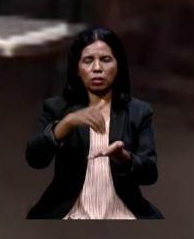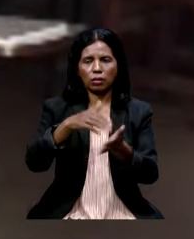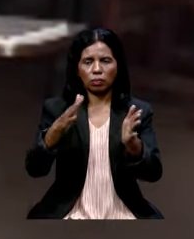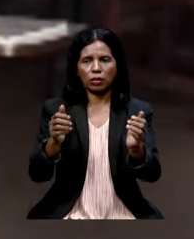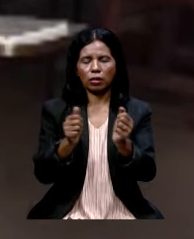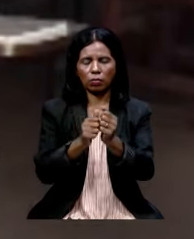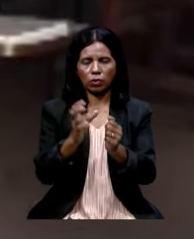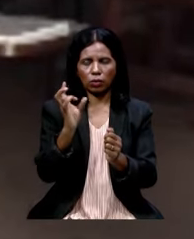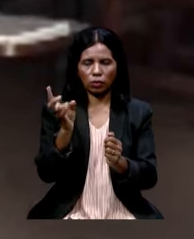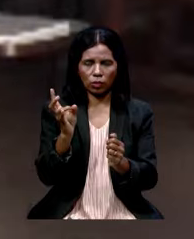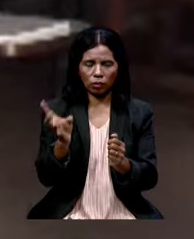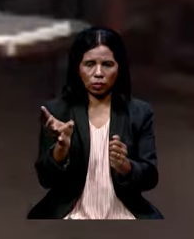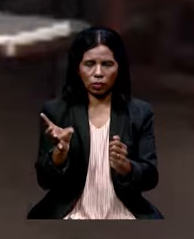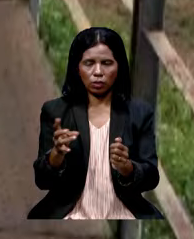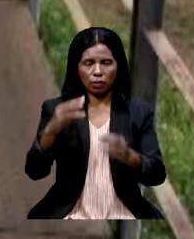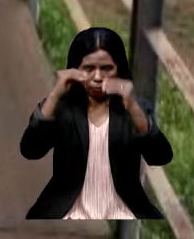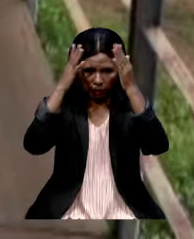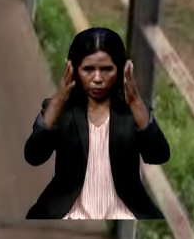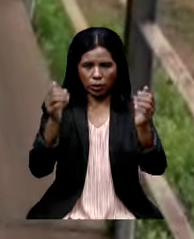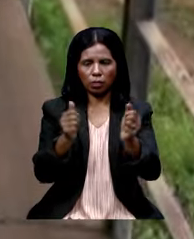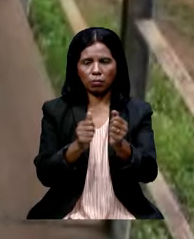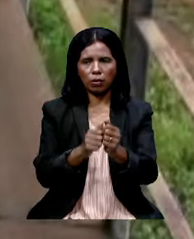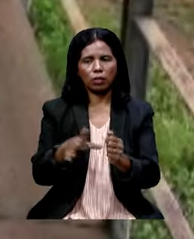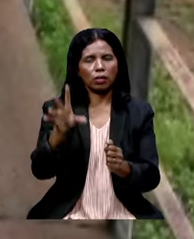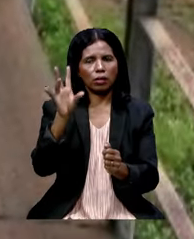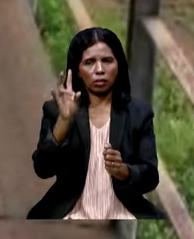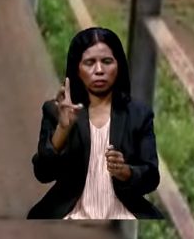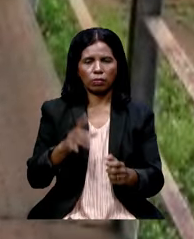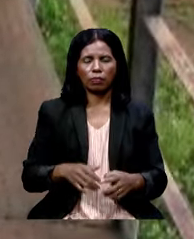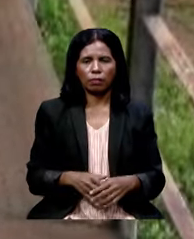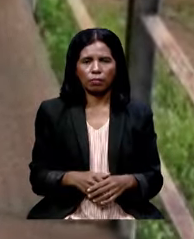Hitunulu. No total, professor Hamutuk Nanghito, Feliciano Venancio Belo, GMN.